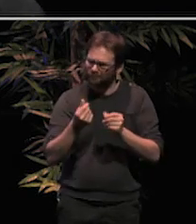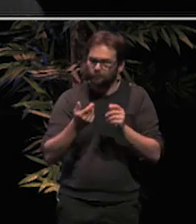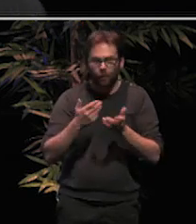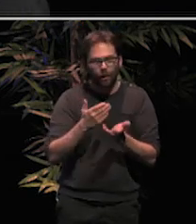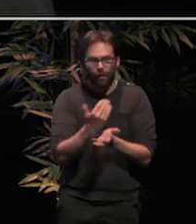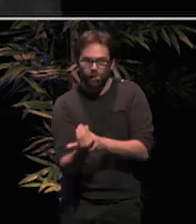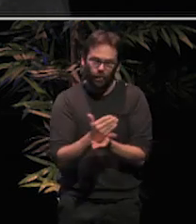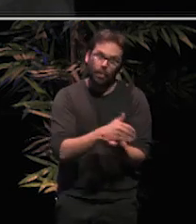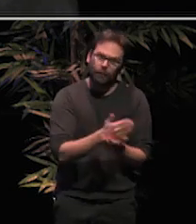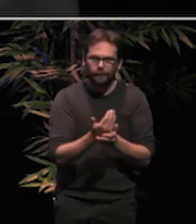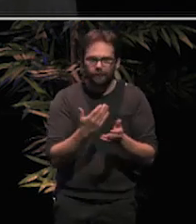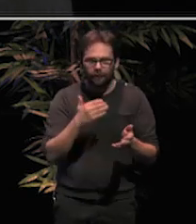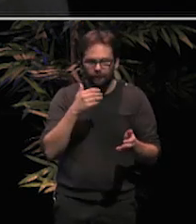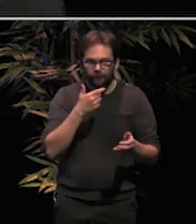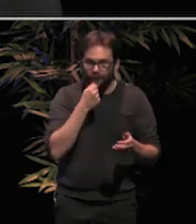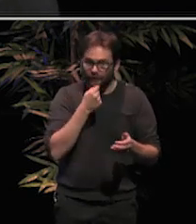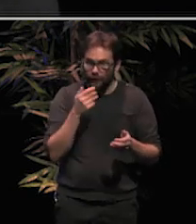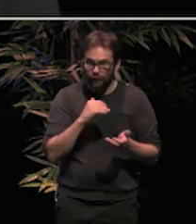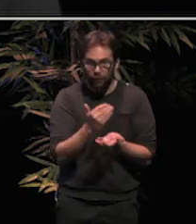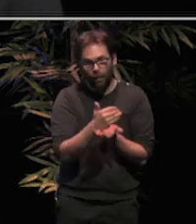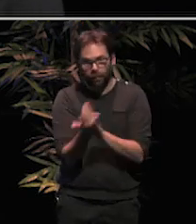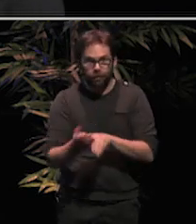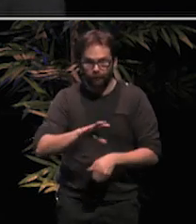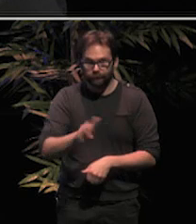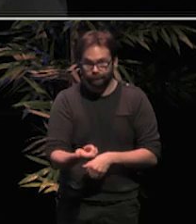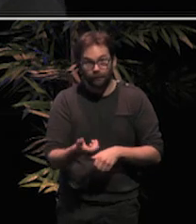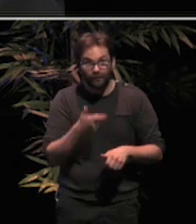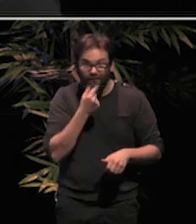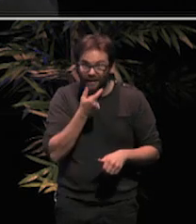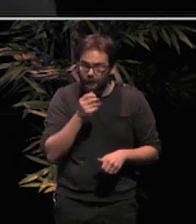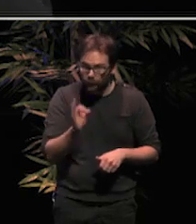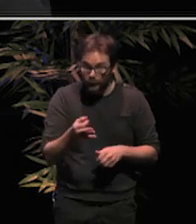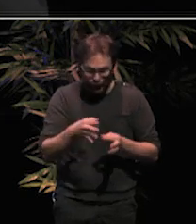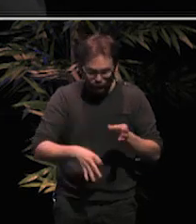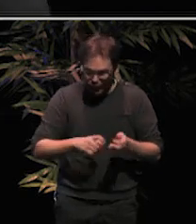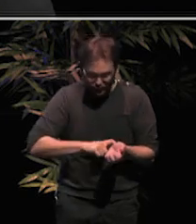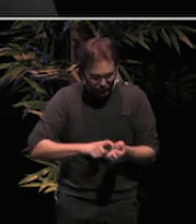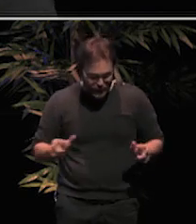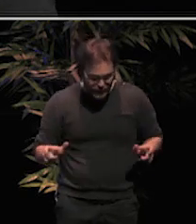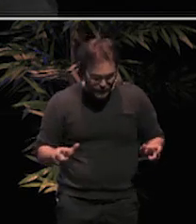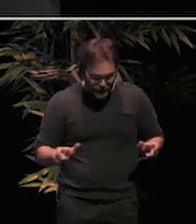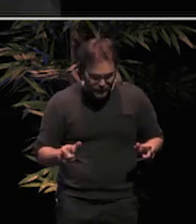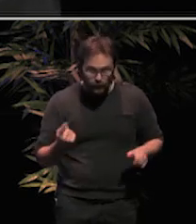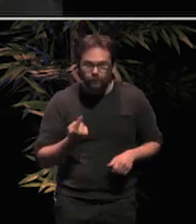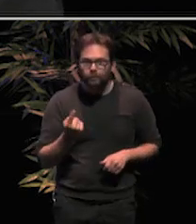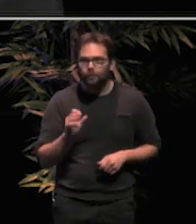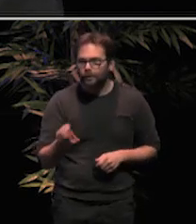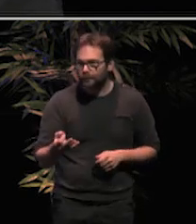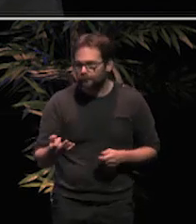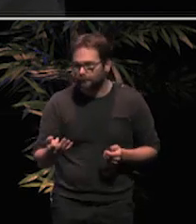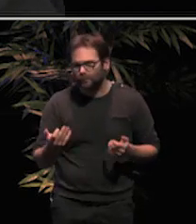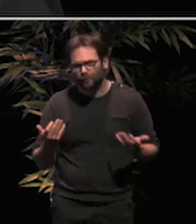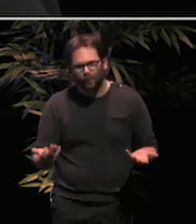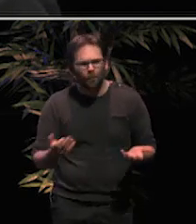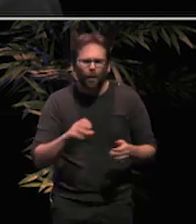casse-gueule, où le risque de chavirage est quand même très présent et qui induisent un stress permanent. Et donc, il a fallu...